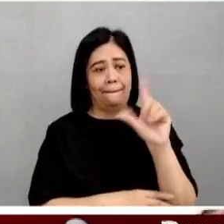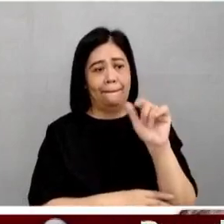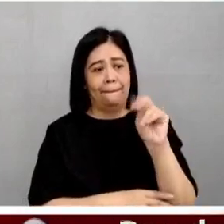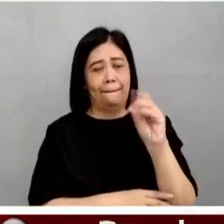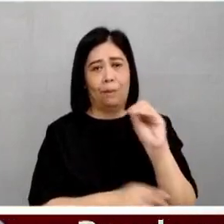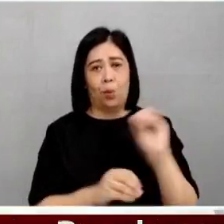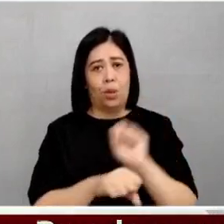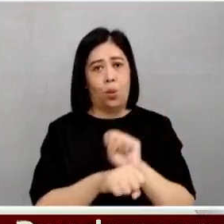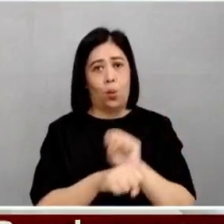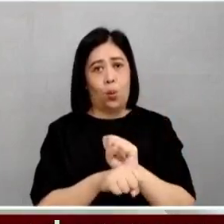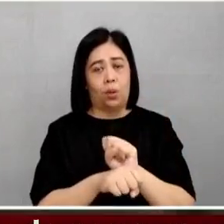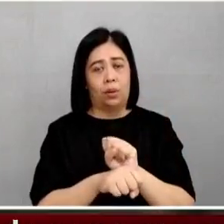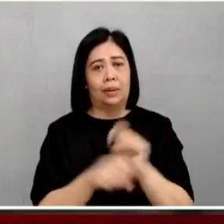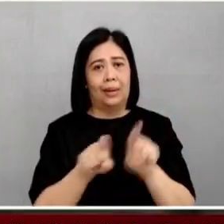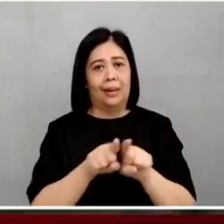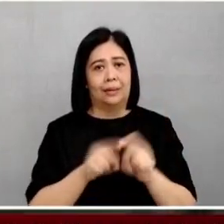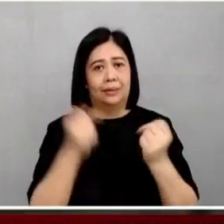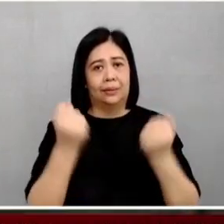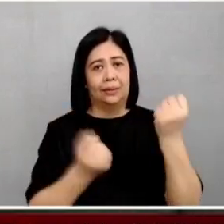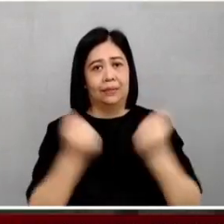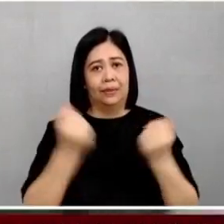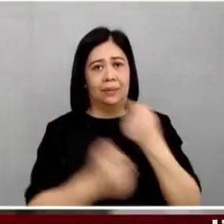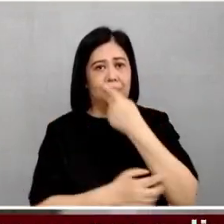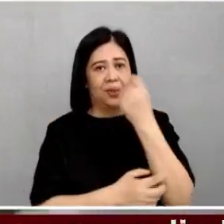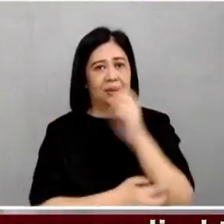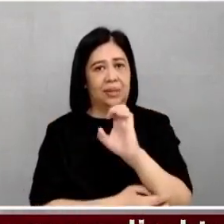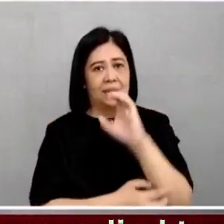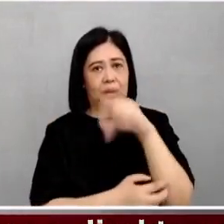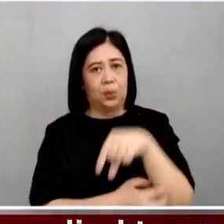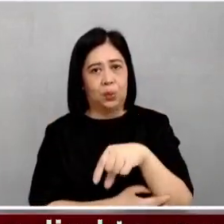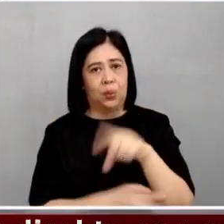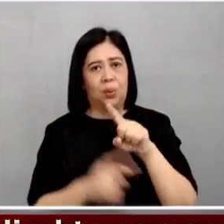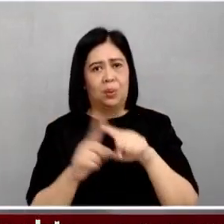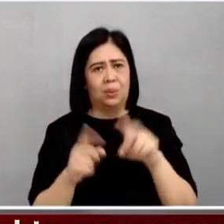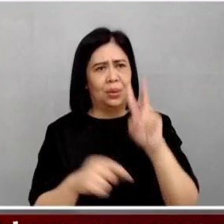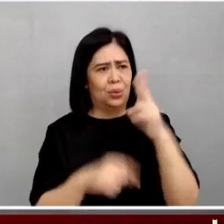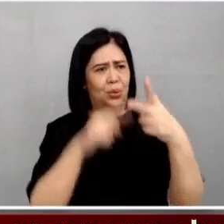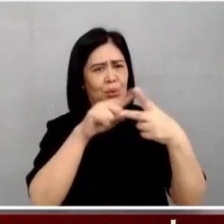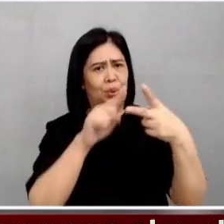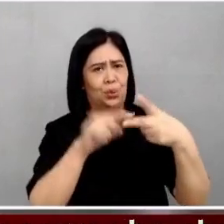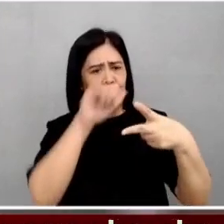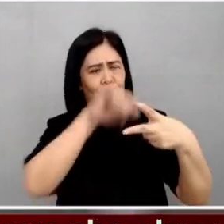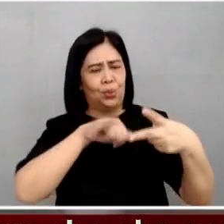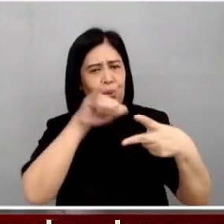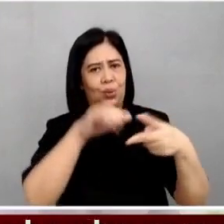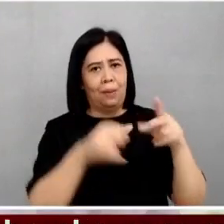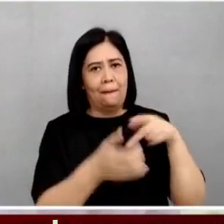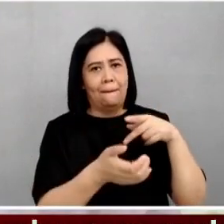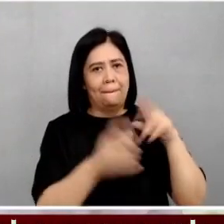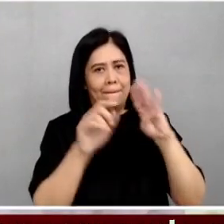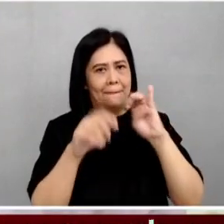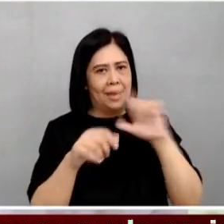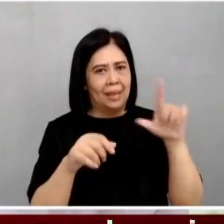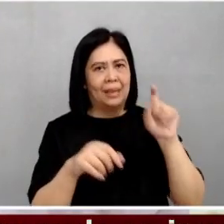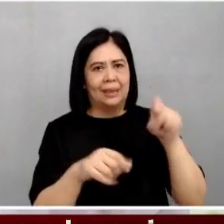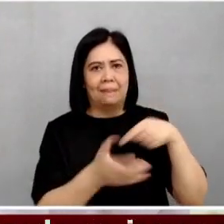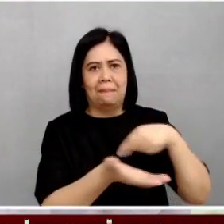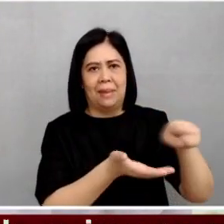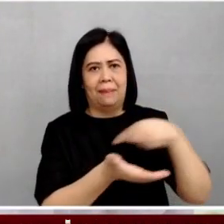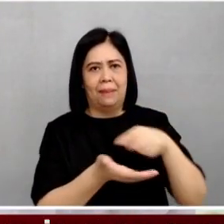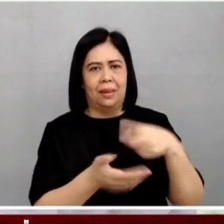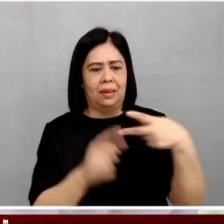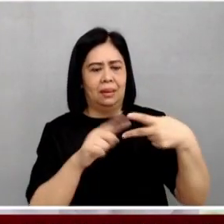bilang family driver dahil ECQ. Pero may dalawa na siyang bill na nakatenga na kailangan bayaran. Hindi ko nga po alam kung paano